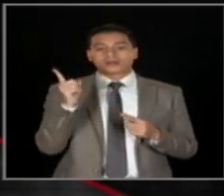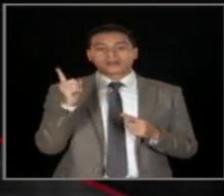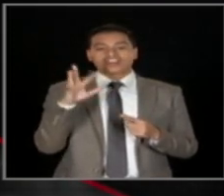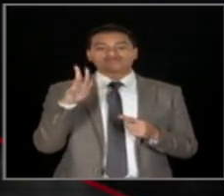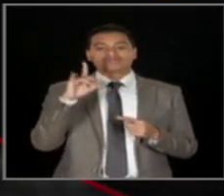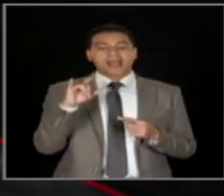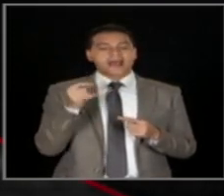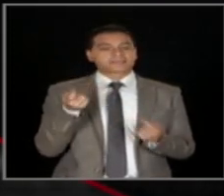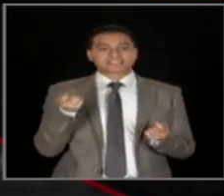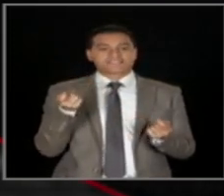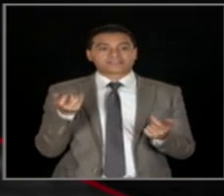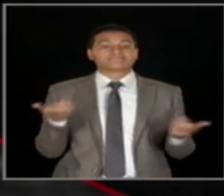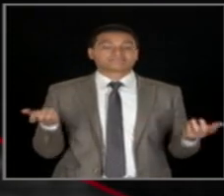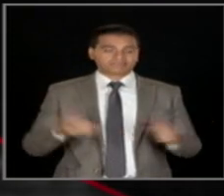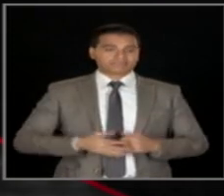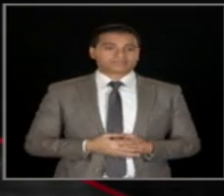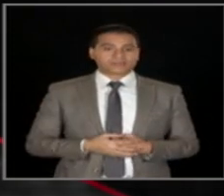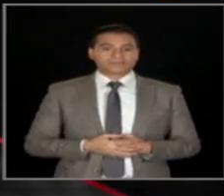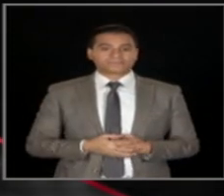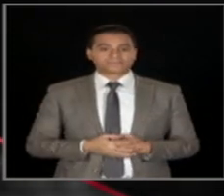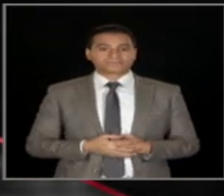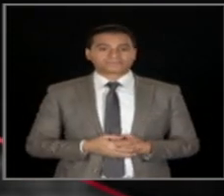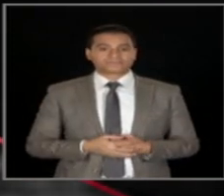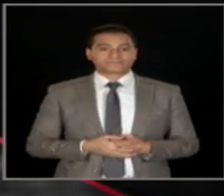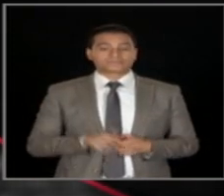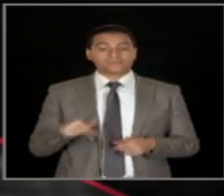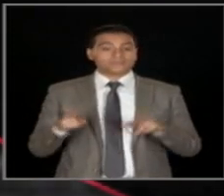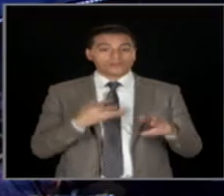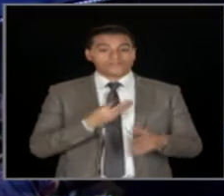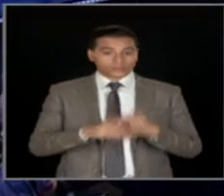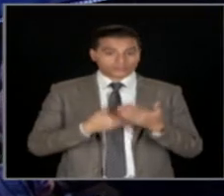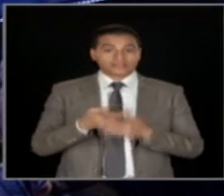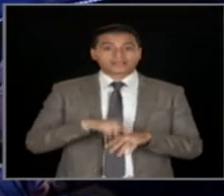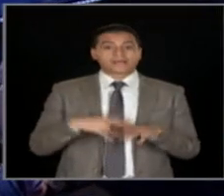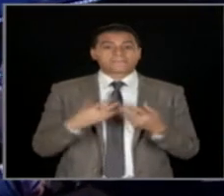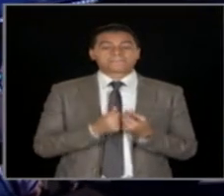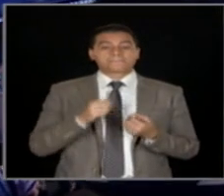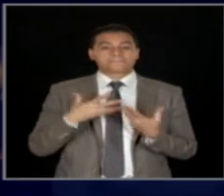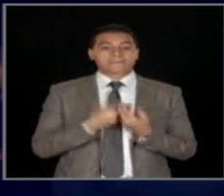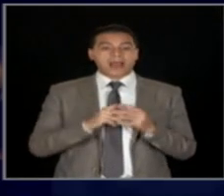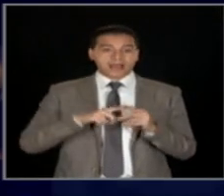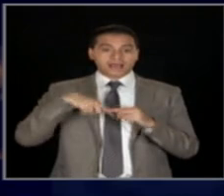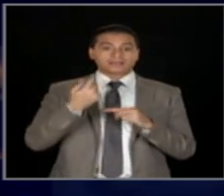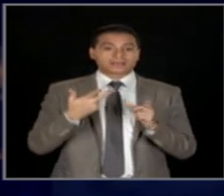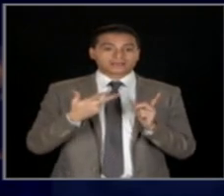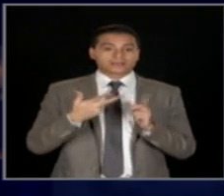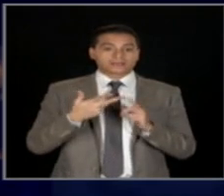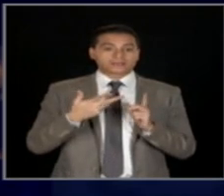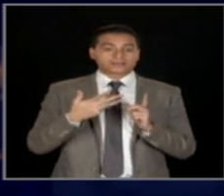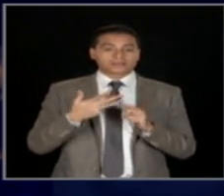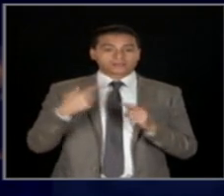10، هشام حسن مفيش نقط. هنخرج فاصل وهنرجع مرة تانية مع فقرة ضربات